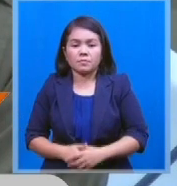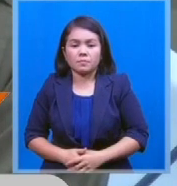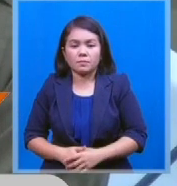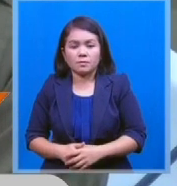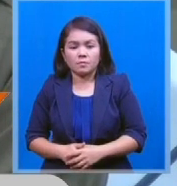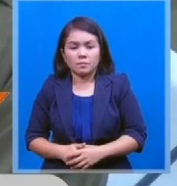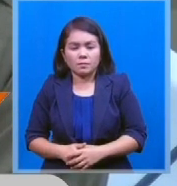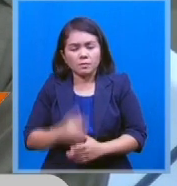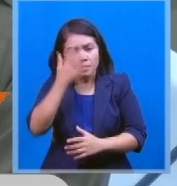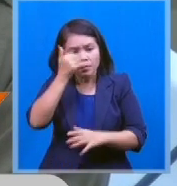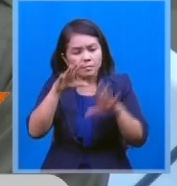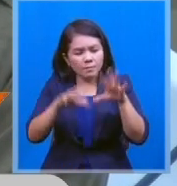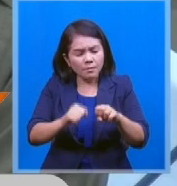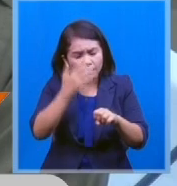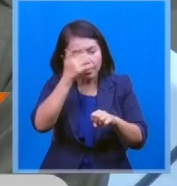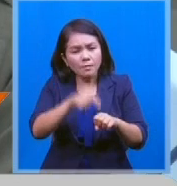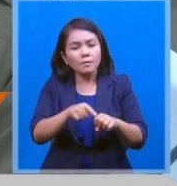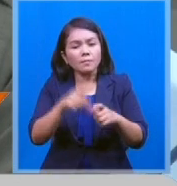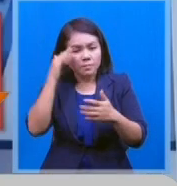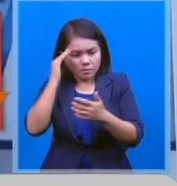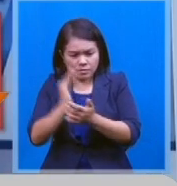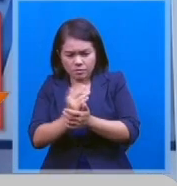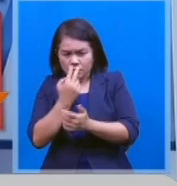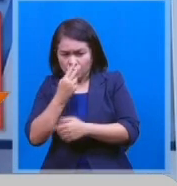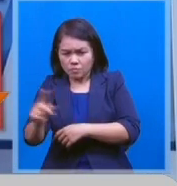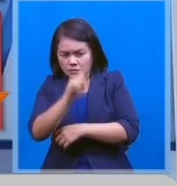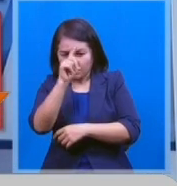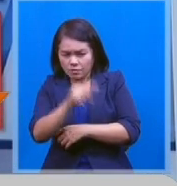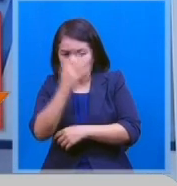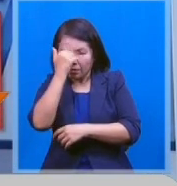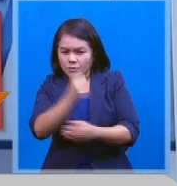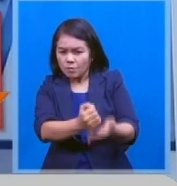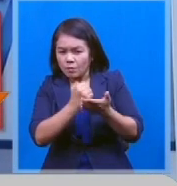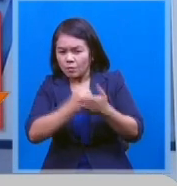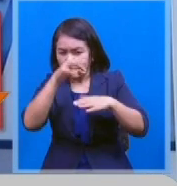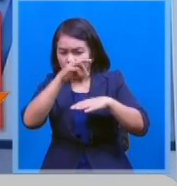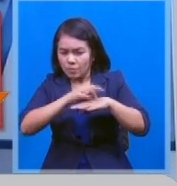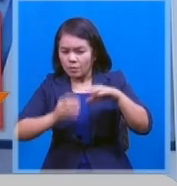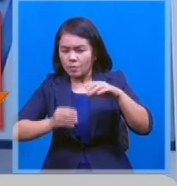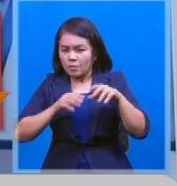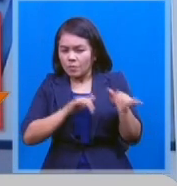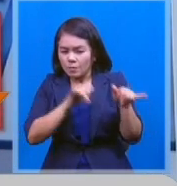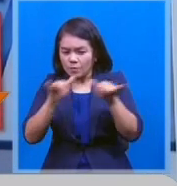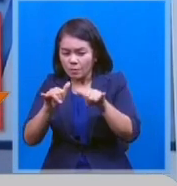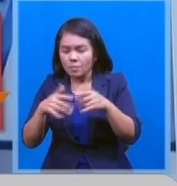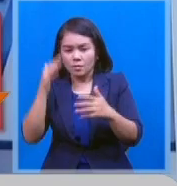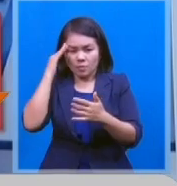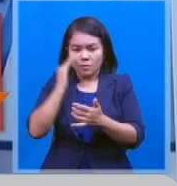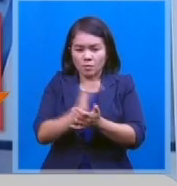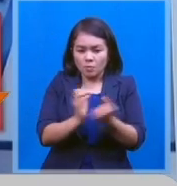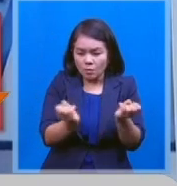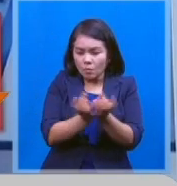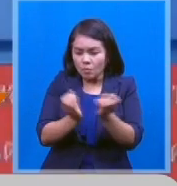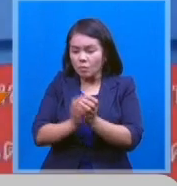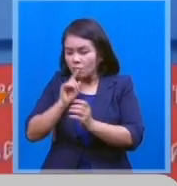ที่จับได้เนื่องจากว่าข้าราชการตำรวจบางส่วนเนี่ยเริ่มเอกใจสงสัยและจึงเข้าแจ้งความร้องทุกข์ที่ปอท.เพื่อให้ตรวจสอบก่